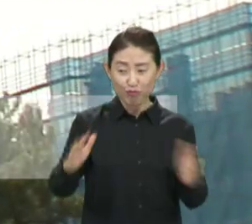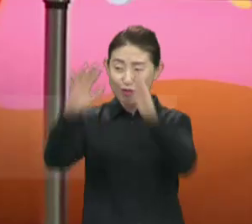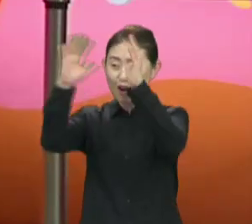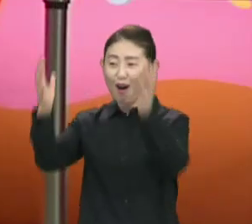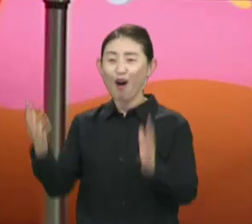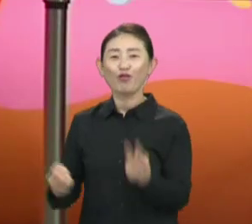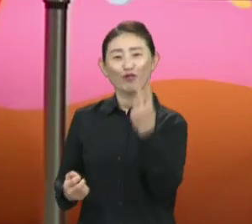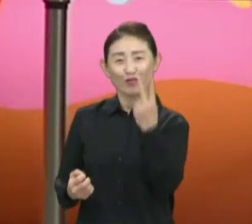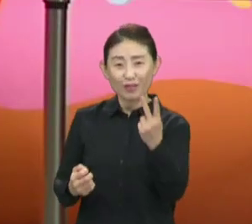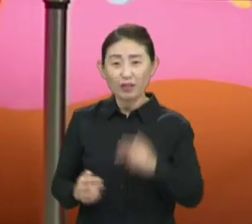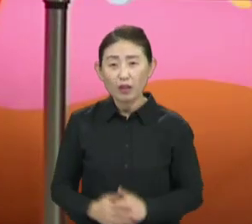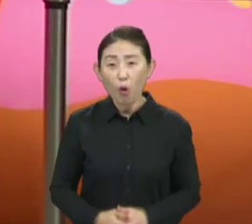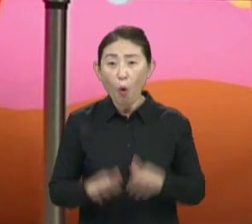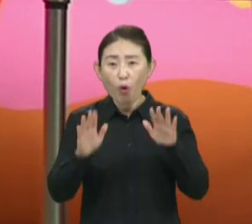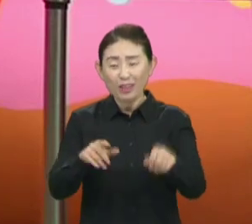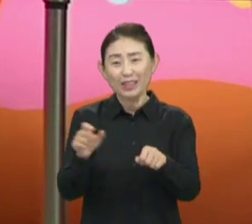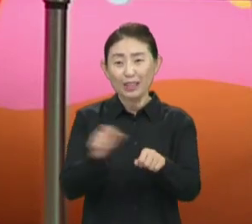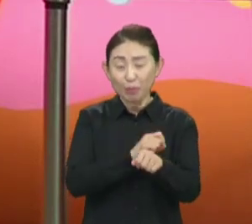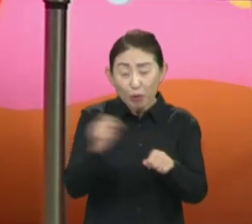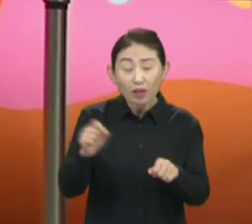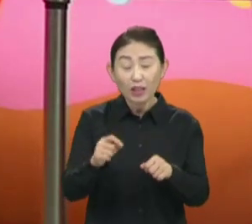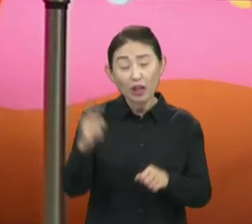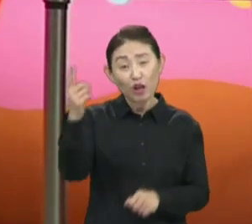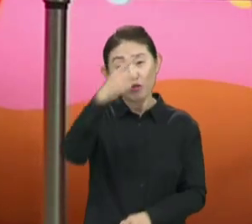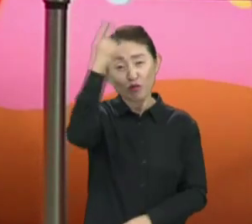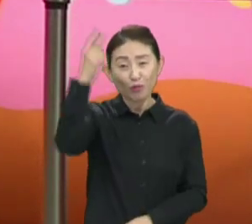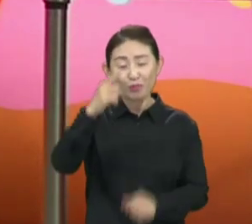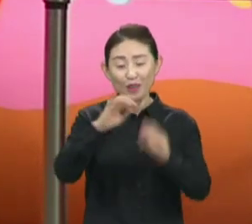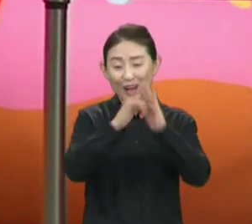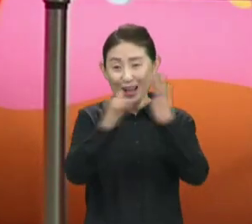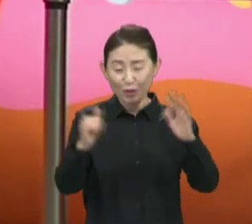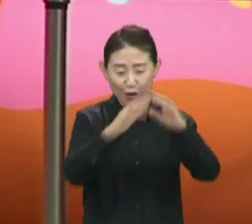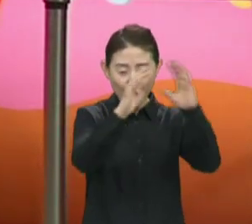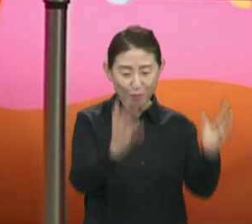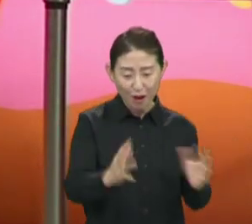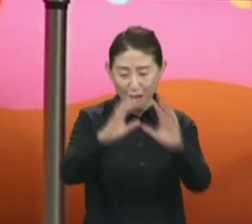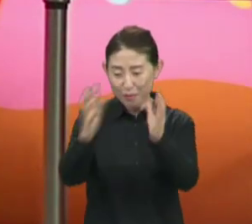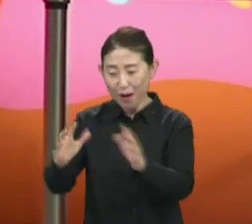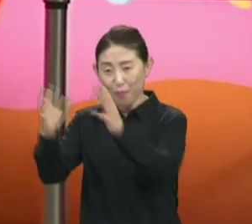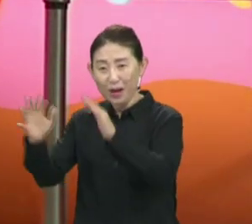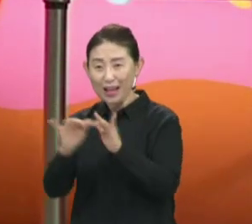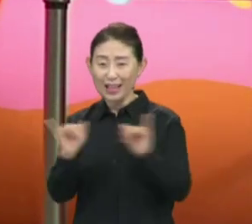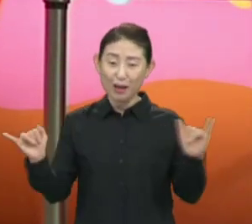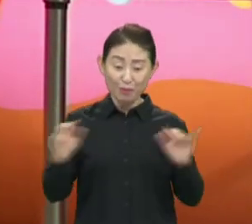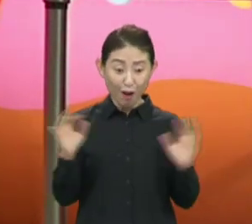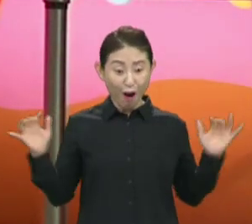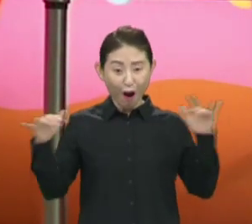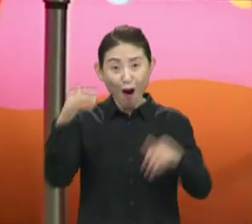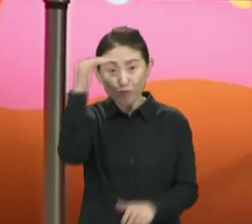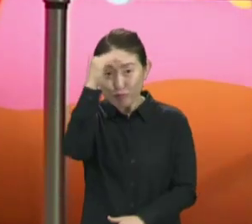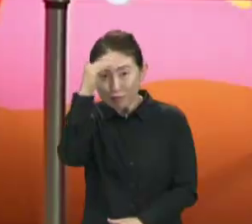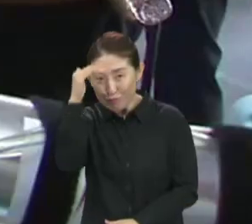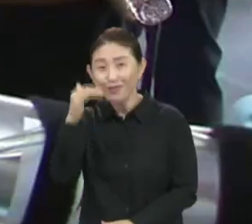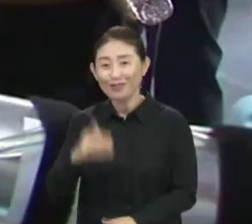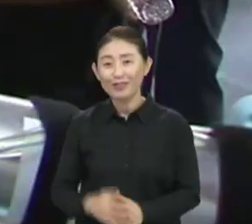등장했습니다. 올해는 특별히 꿈씨 패밀리가 축제 현장에 총출동해 방문객들의 사랑을 듬뿍 받고